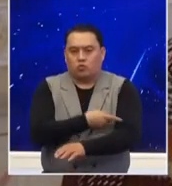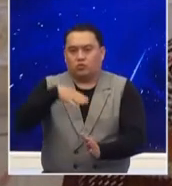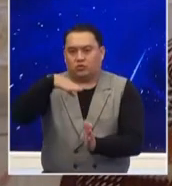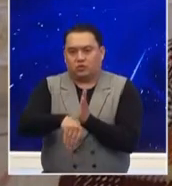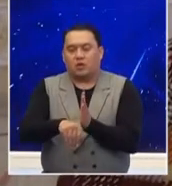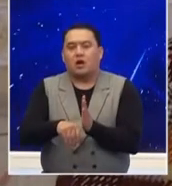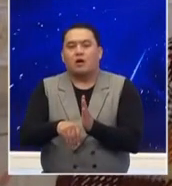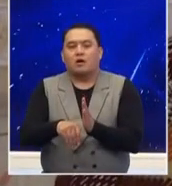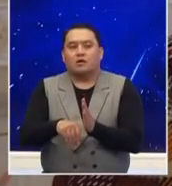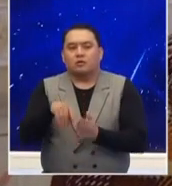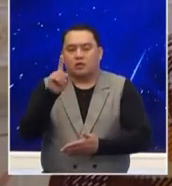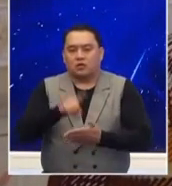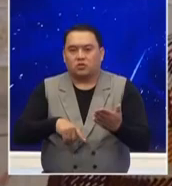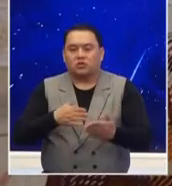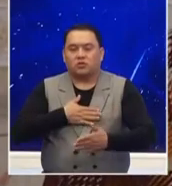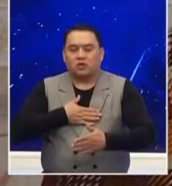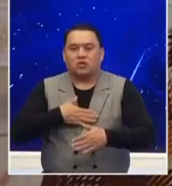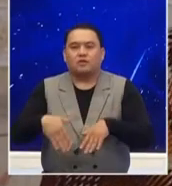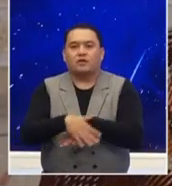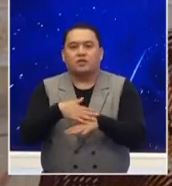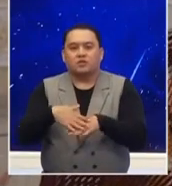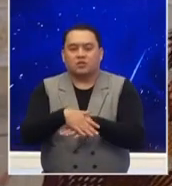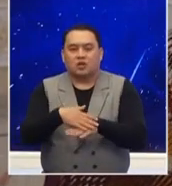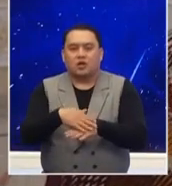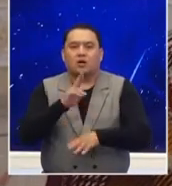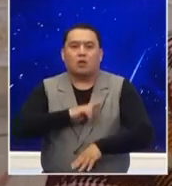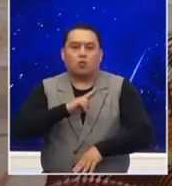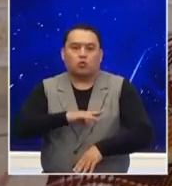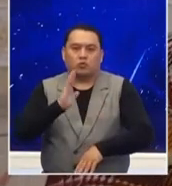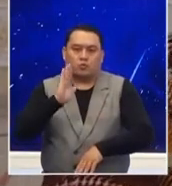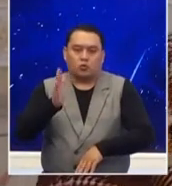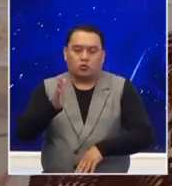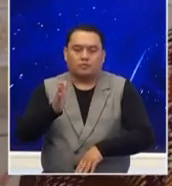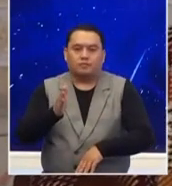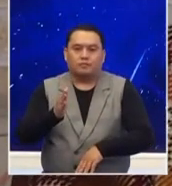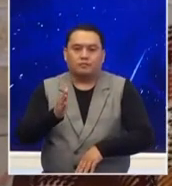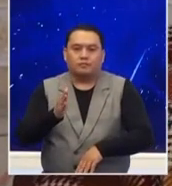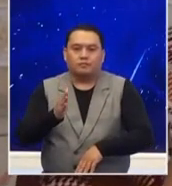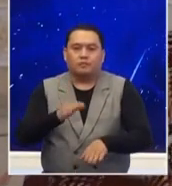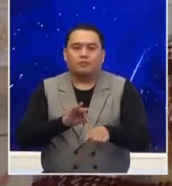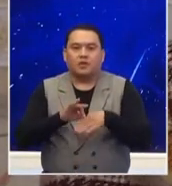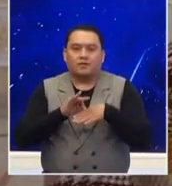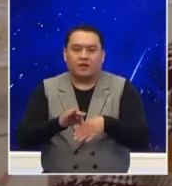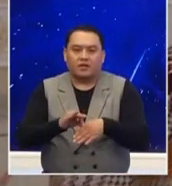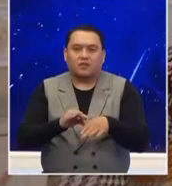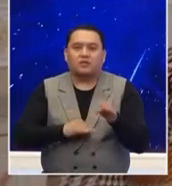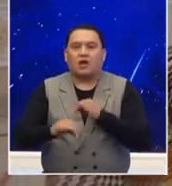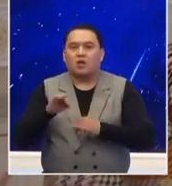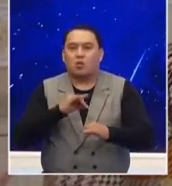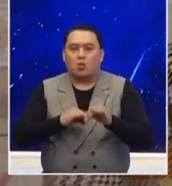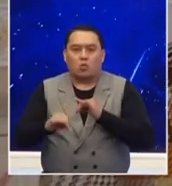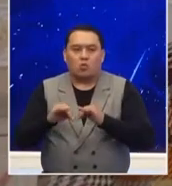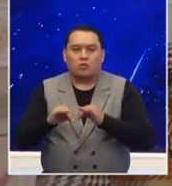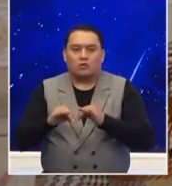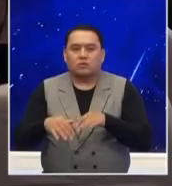усилия, чтобы оправдать ожидания избирателей. Работать будем проводить конструктивный диалог